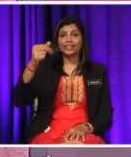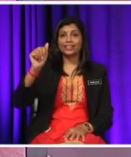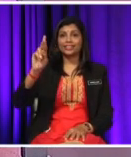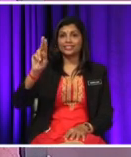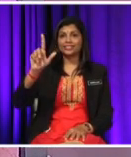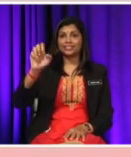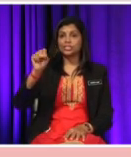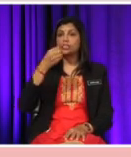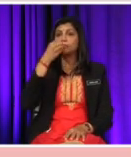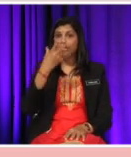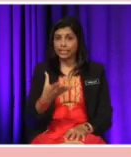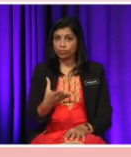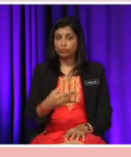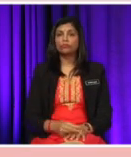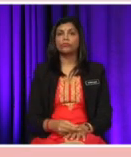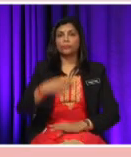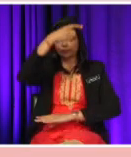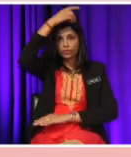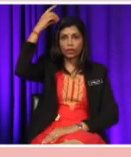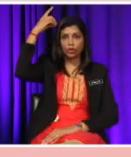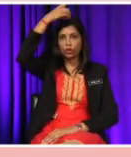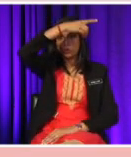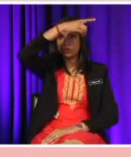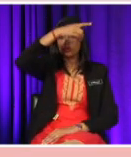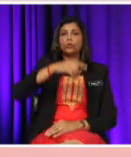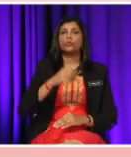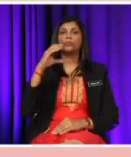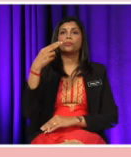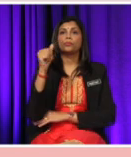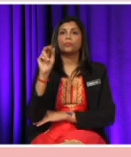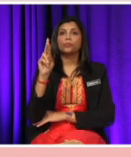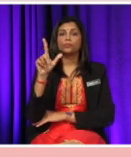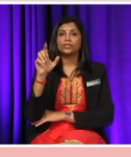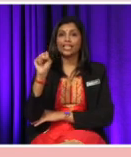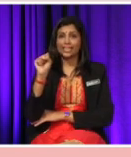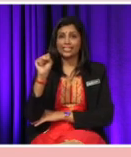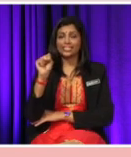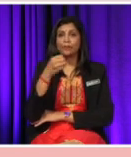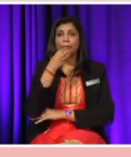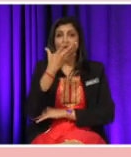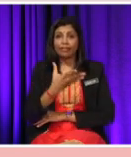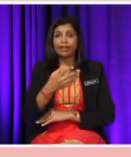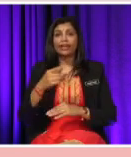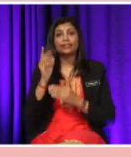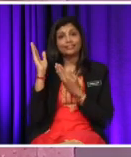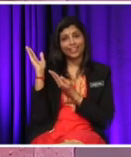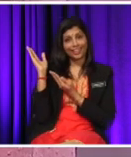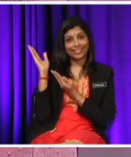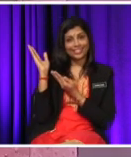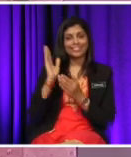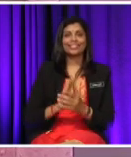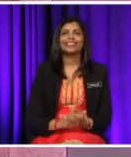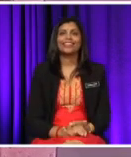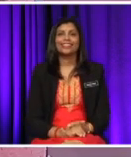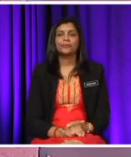menyatakan bahwa isi padu adalah begadang terus dengan suhu mutlak nanti Cikgu Terangkan apa itu suhu mutlak